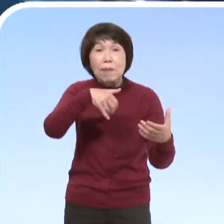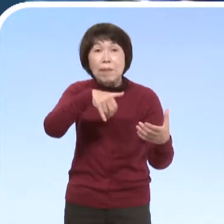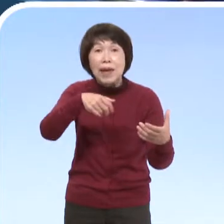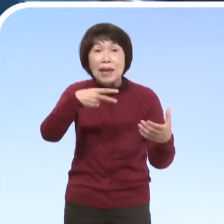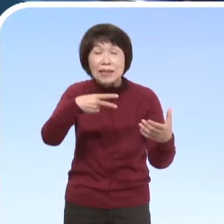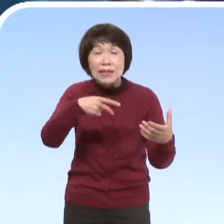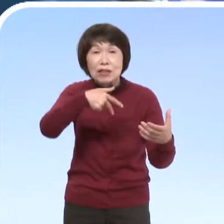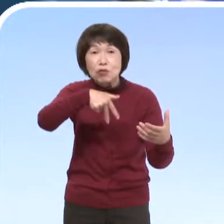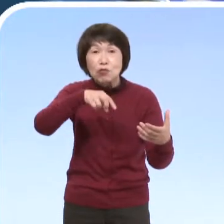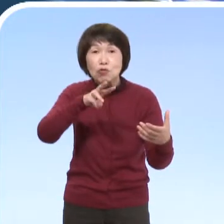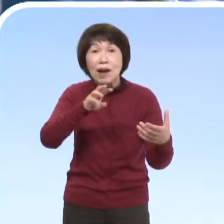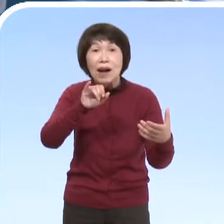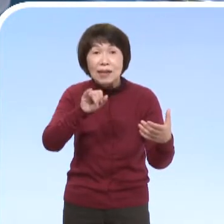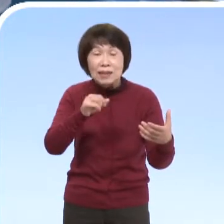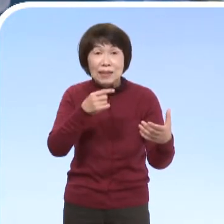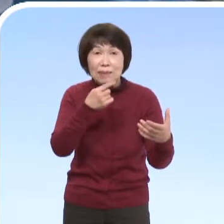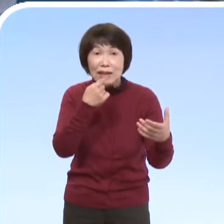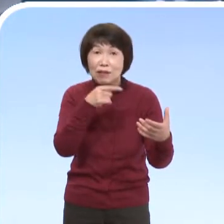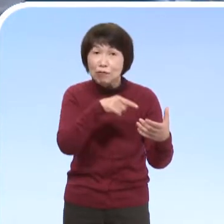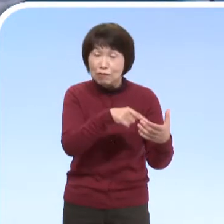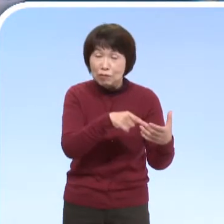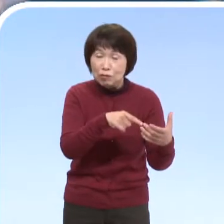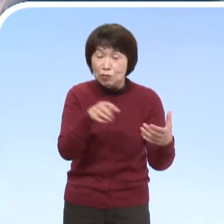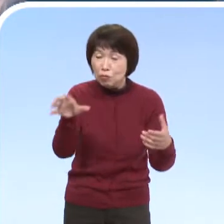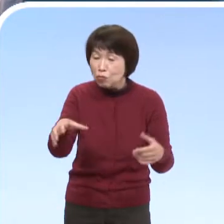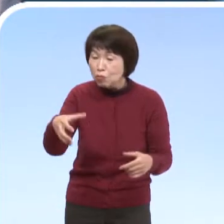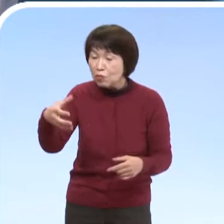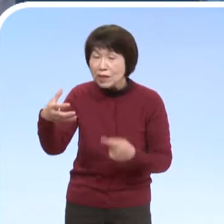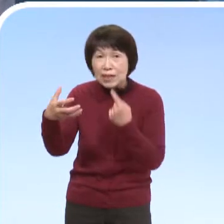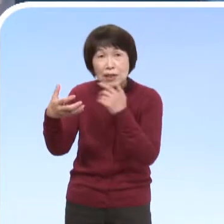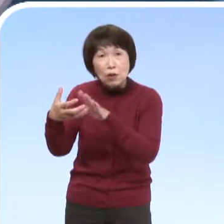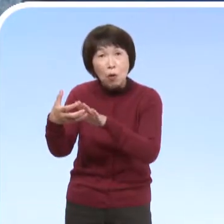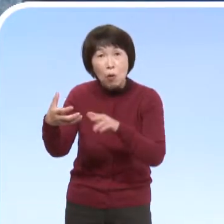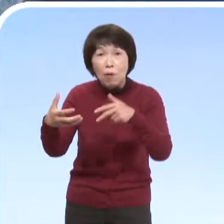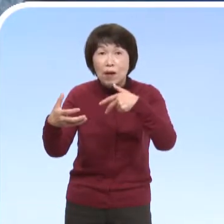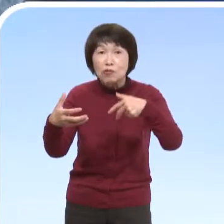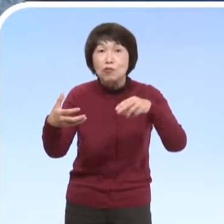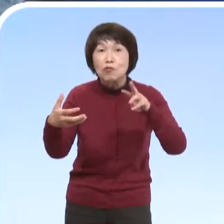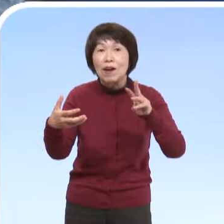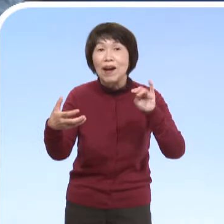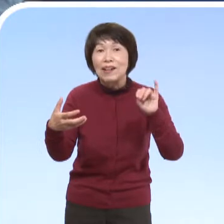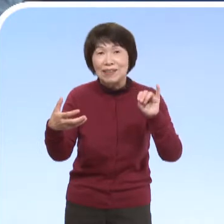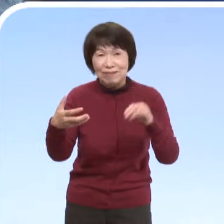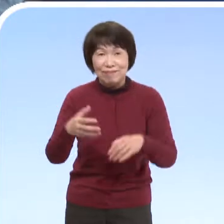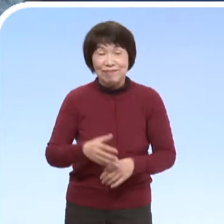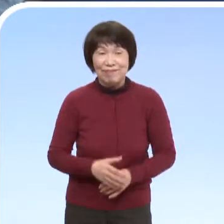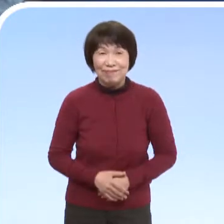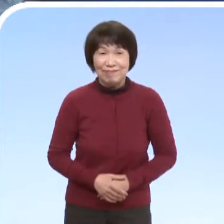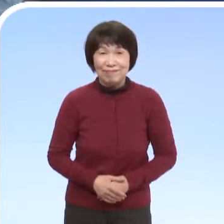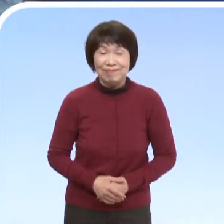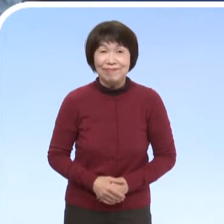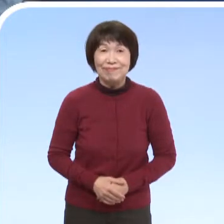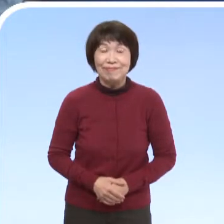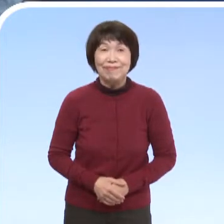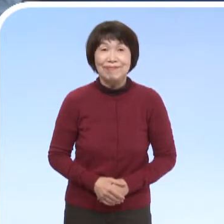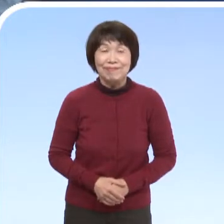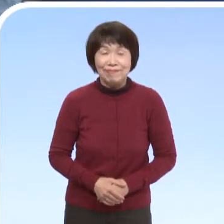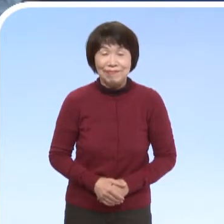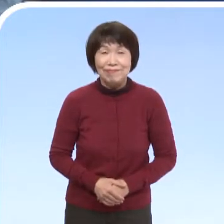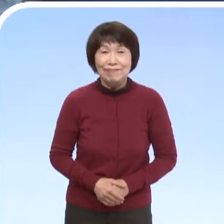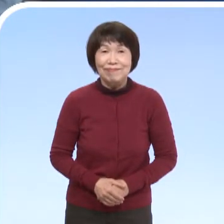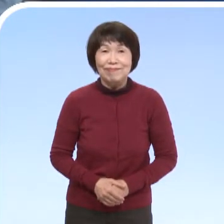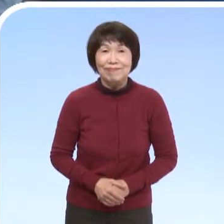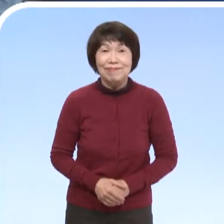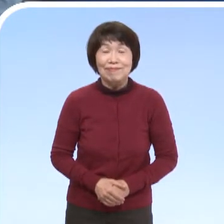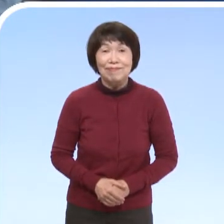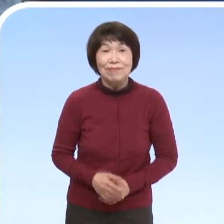なければズワイガニということになってます。 ベニズワイガニの特徴を学んだ渡辺